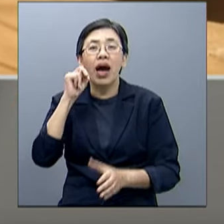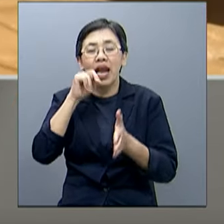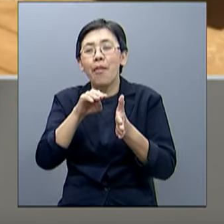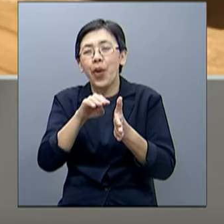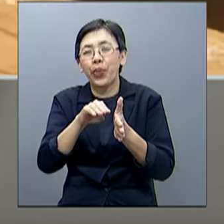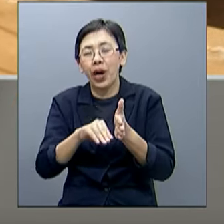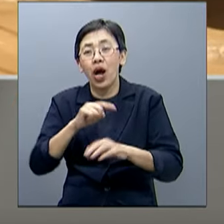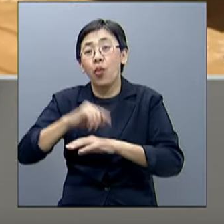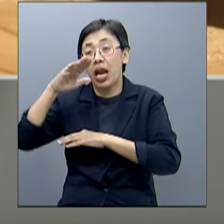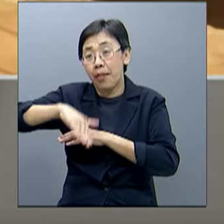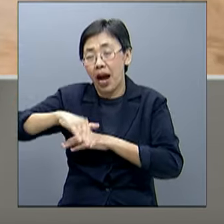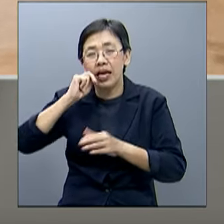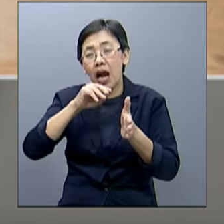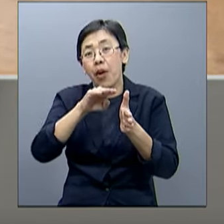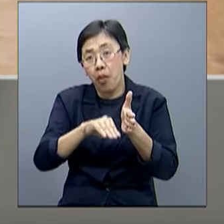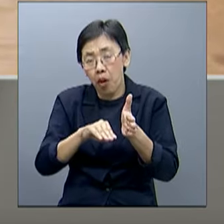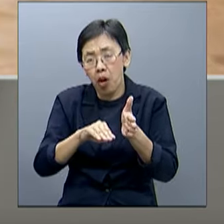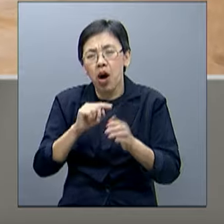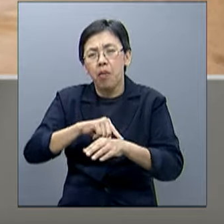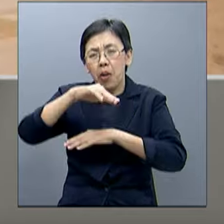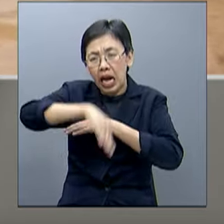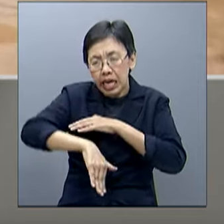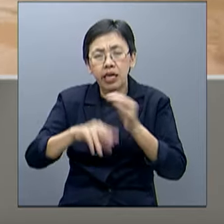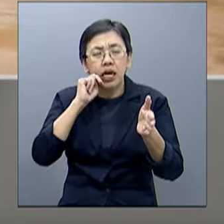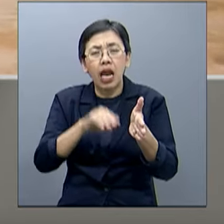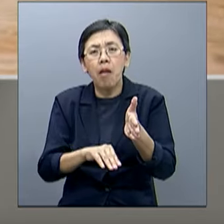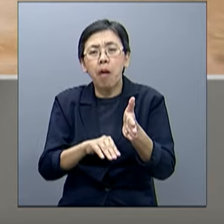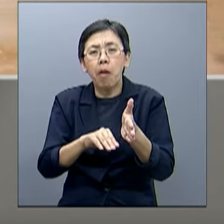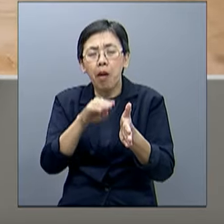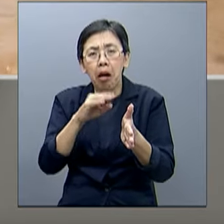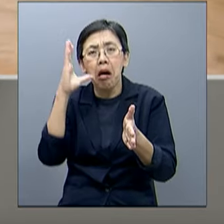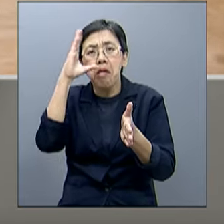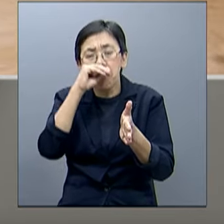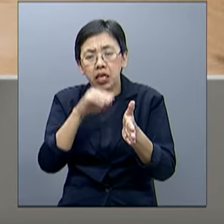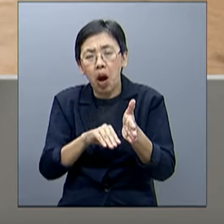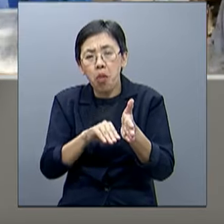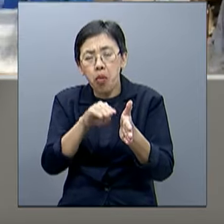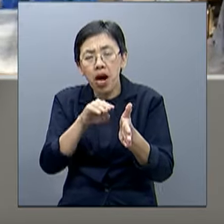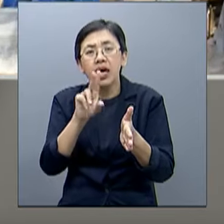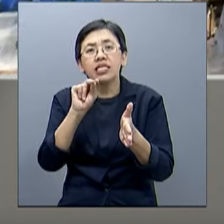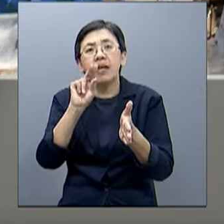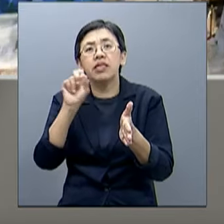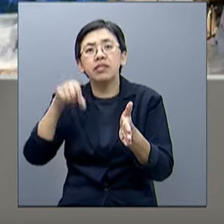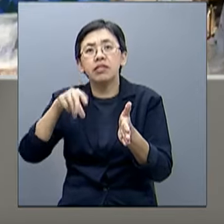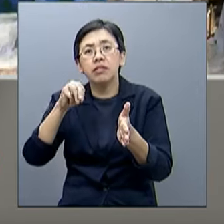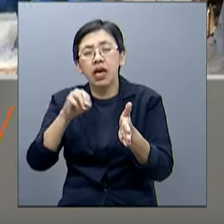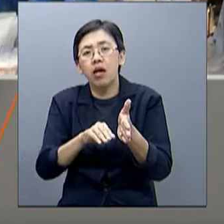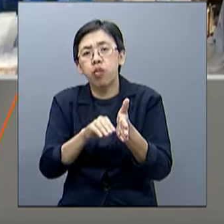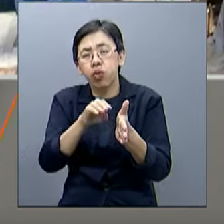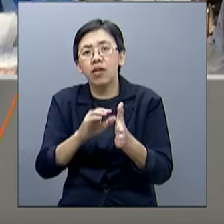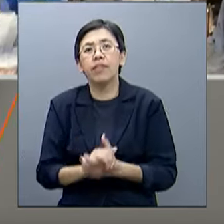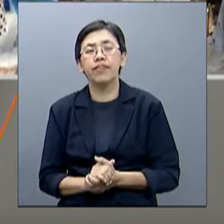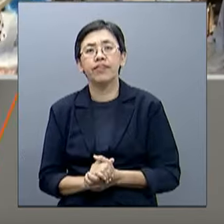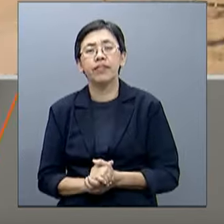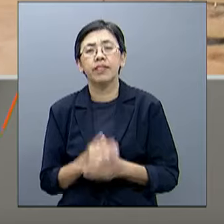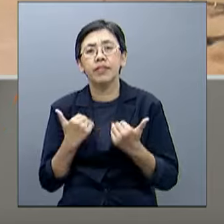ช่วงบ่ายนะครับแต่ว่าช่วงเย็นก็เริ่มเพิ่มระดับขึ้นมาและกลางคืนนะครับเพิ่มขึ้นอีกประมาณ30เซนติเมตรนะครับนี่เป็นประเด็น